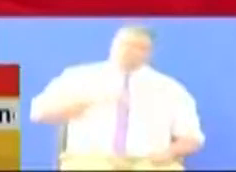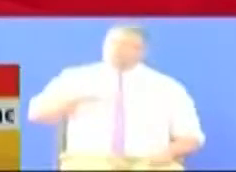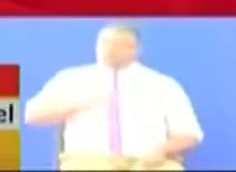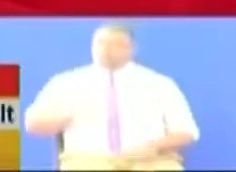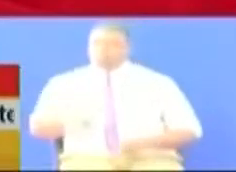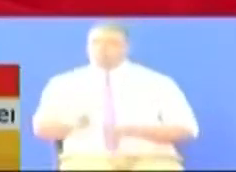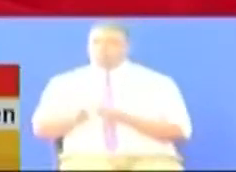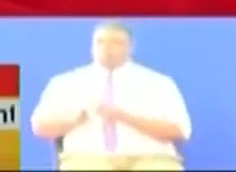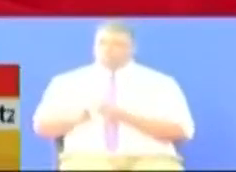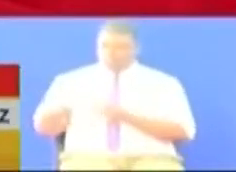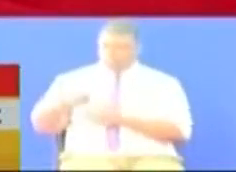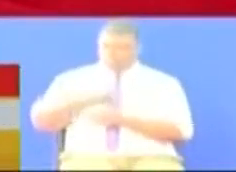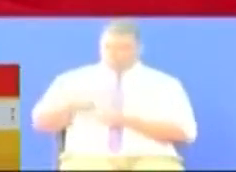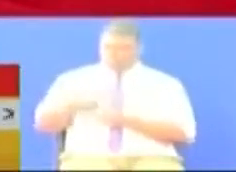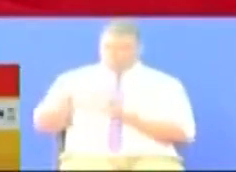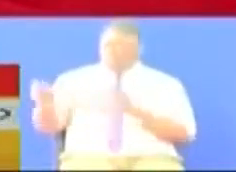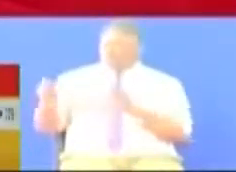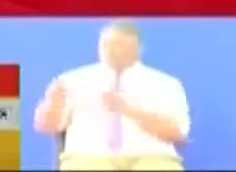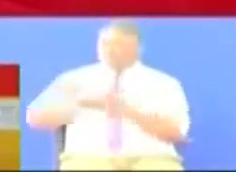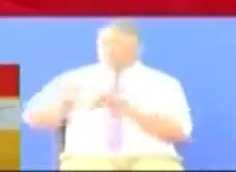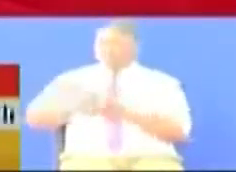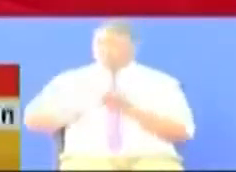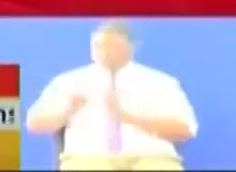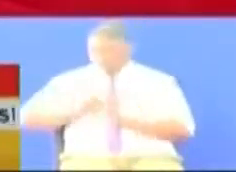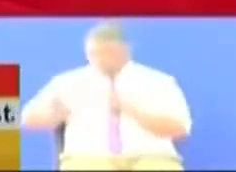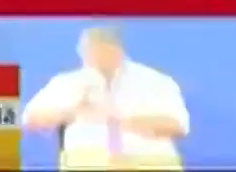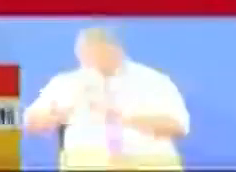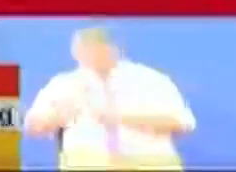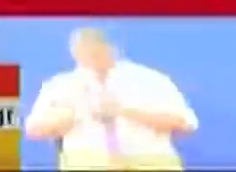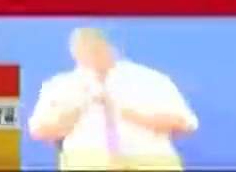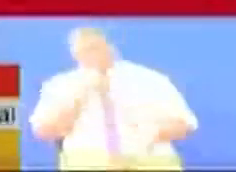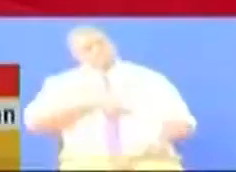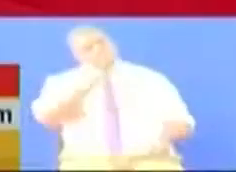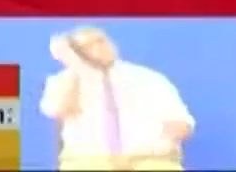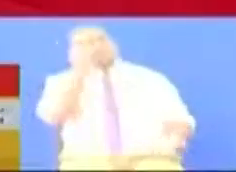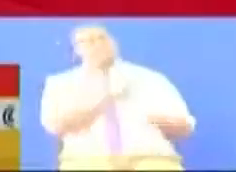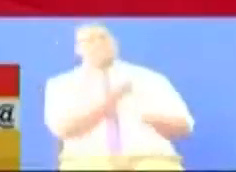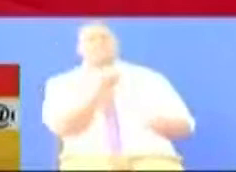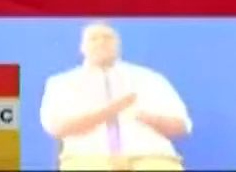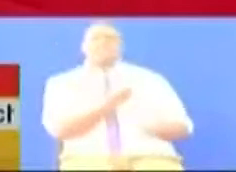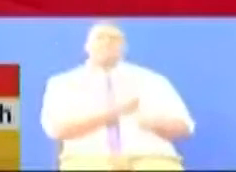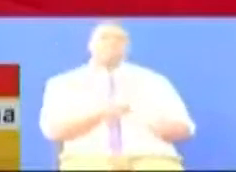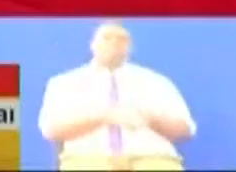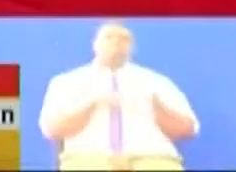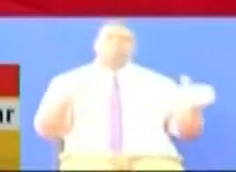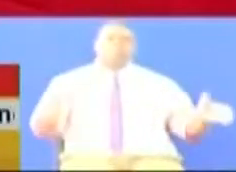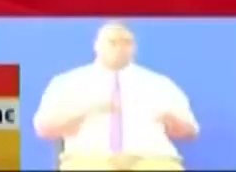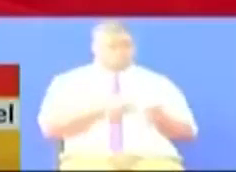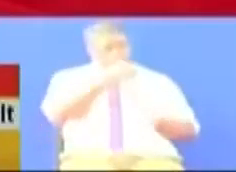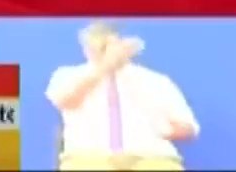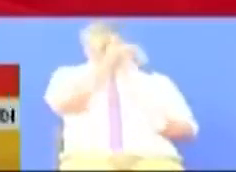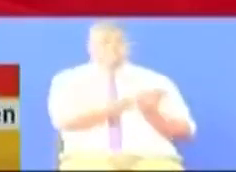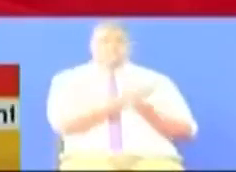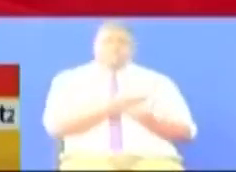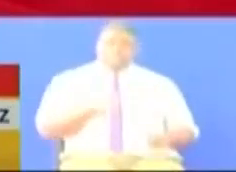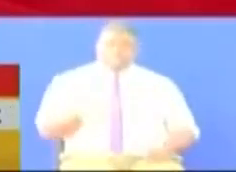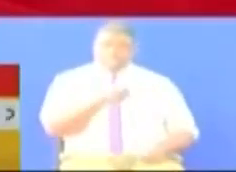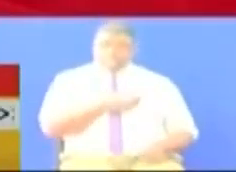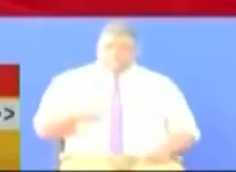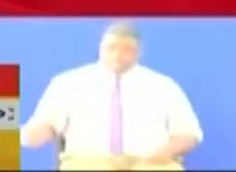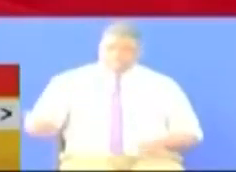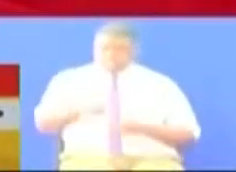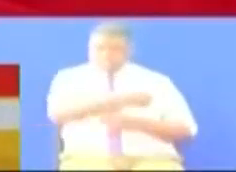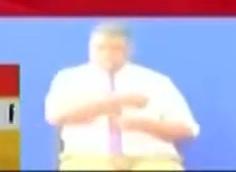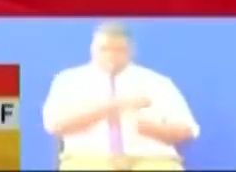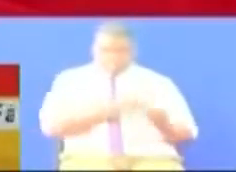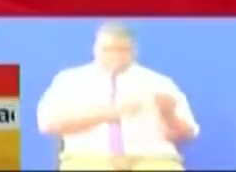mikopo ya wanafunzi. Moja ya maeneo ambayo serikali imefanya kazi kubwa sana ni kuhakikisha inakusanya madeni kupitia bodi ya mikopo.